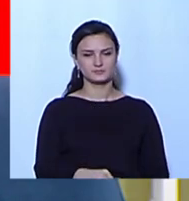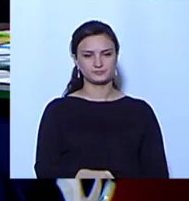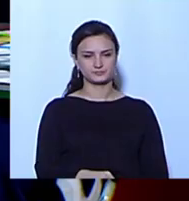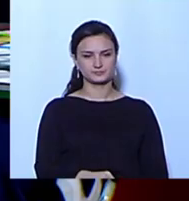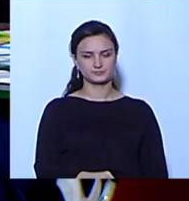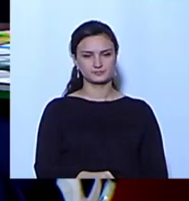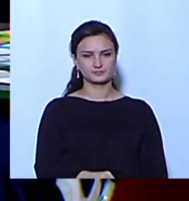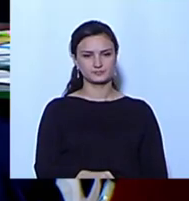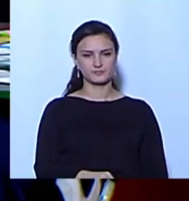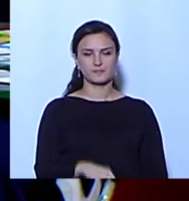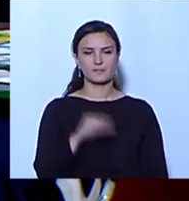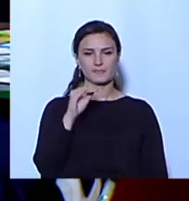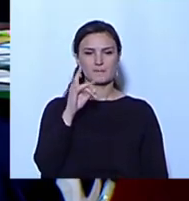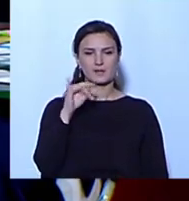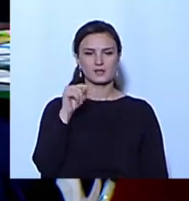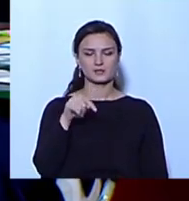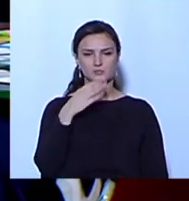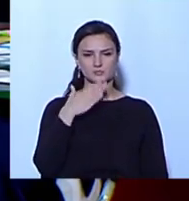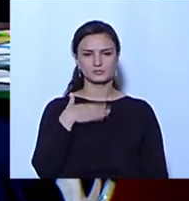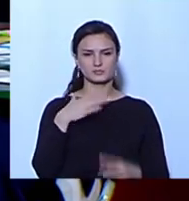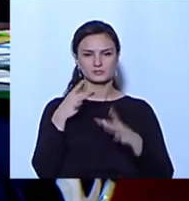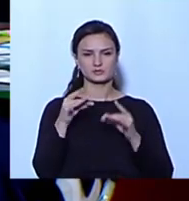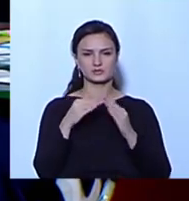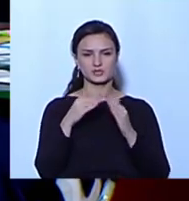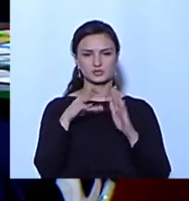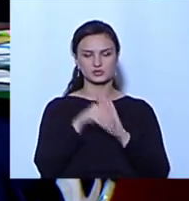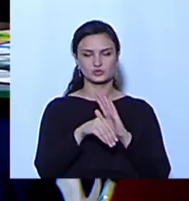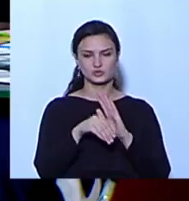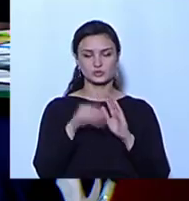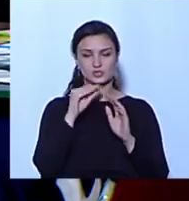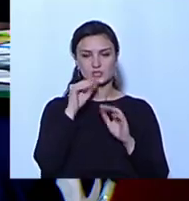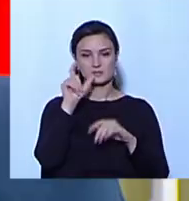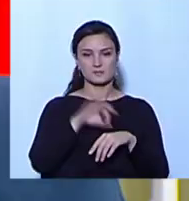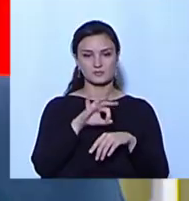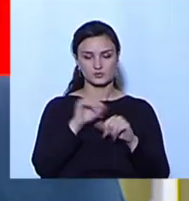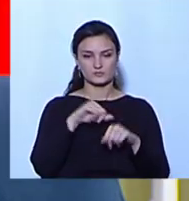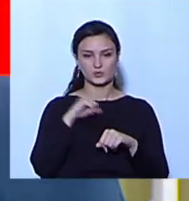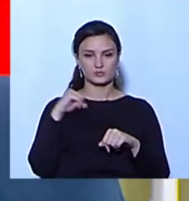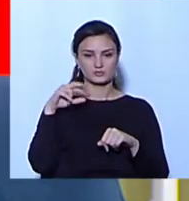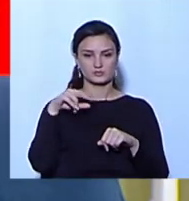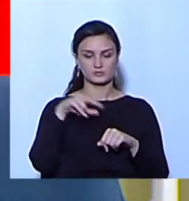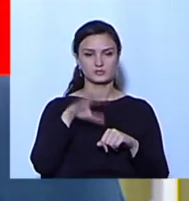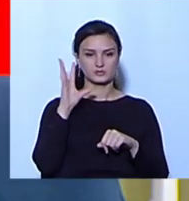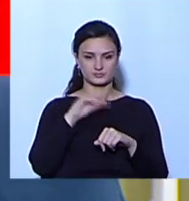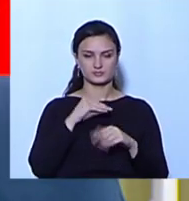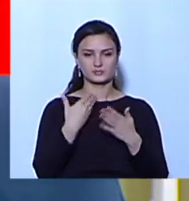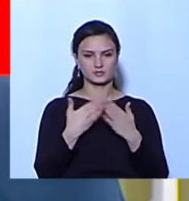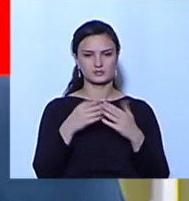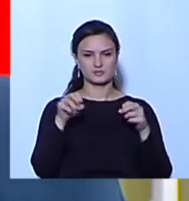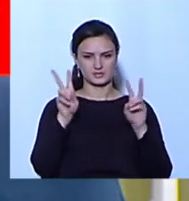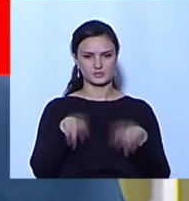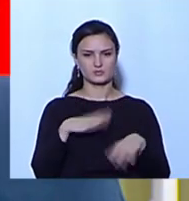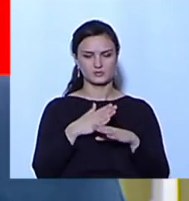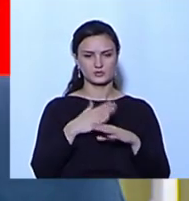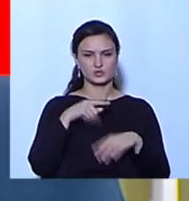რო ვამაგრებთ ხოლმე სახლის პირობებში? დიახ, როდესაც პაციენტ შეუძლია გადაადგილება, არსებობს